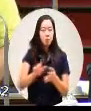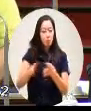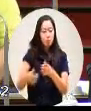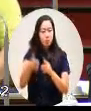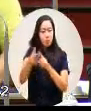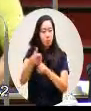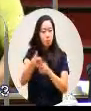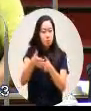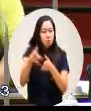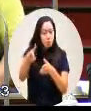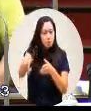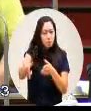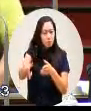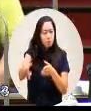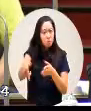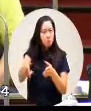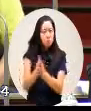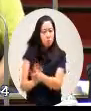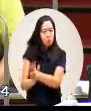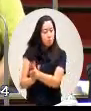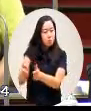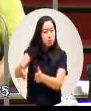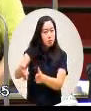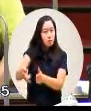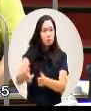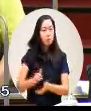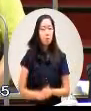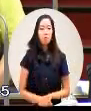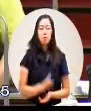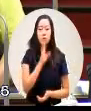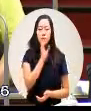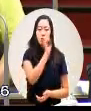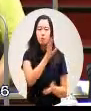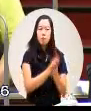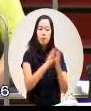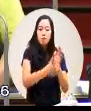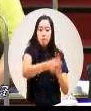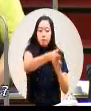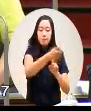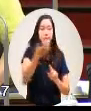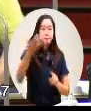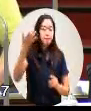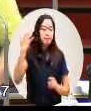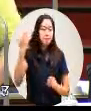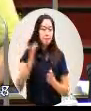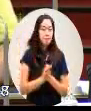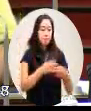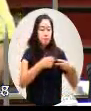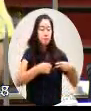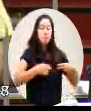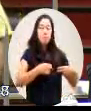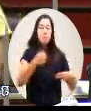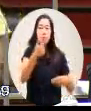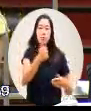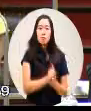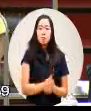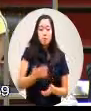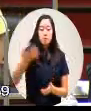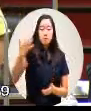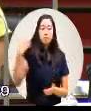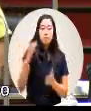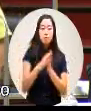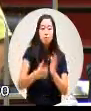咱敢袂当个清醒？我直接要讲啊，局长嘛，过去哈、哦，蔡清华，你前任的局